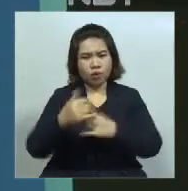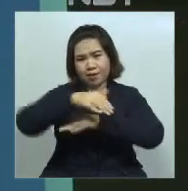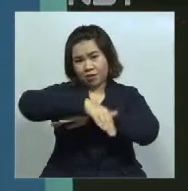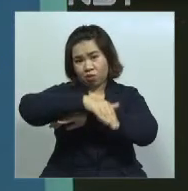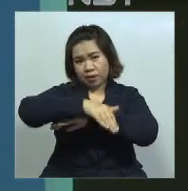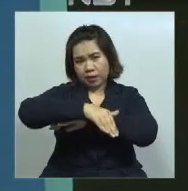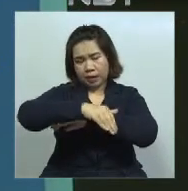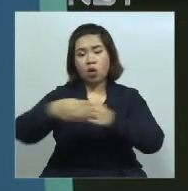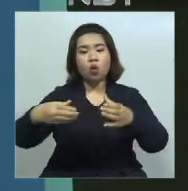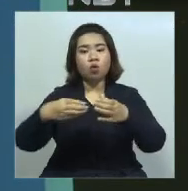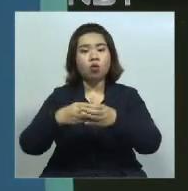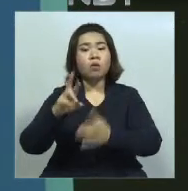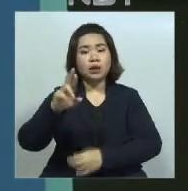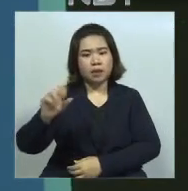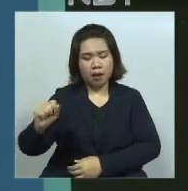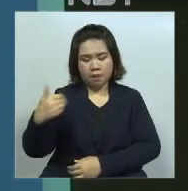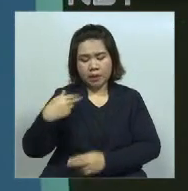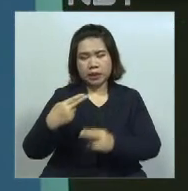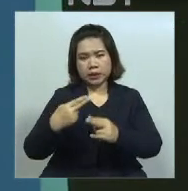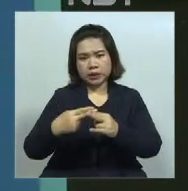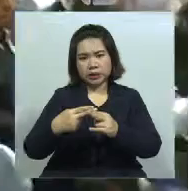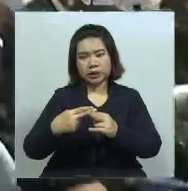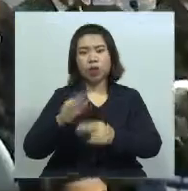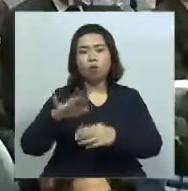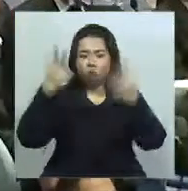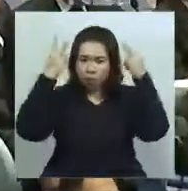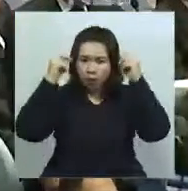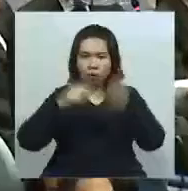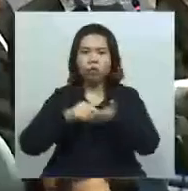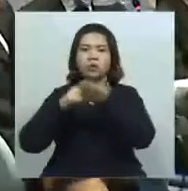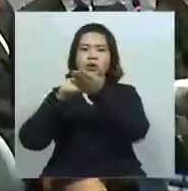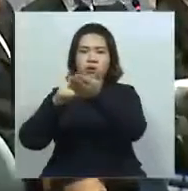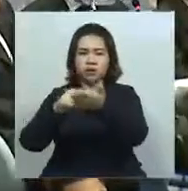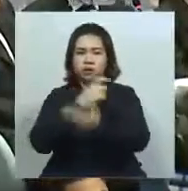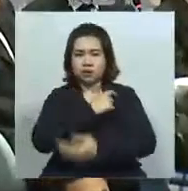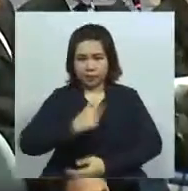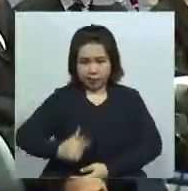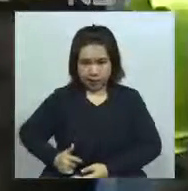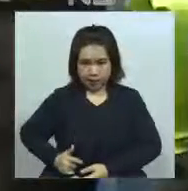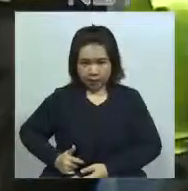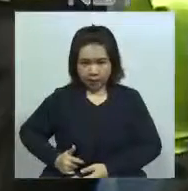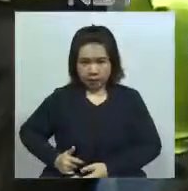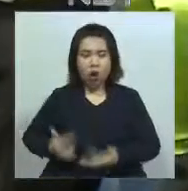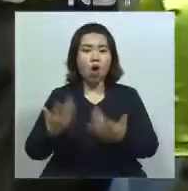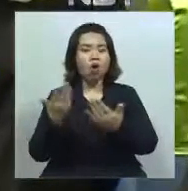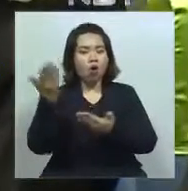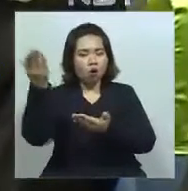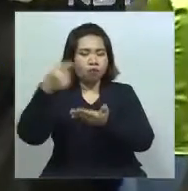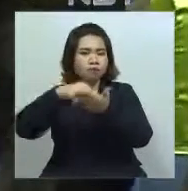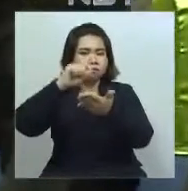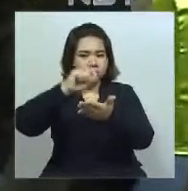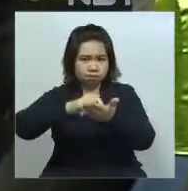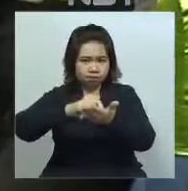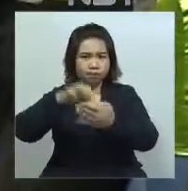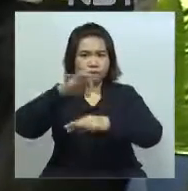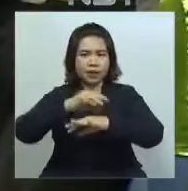ที่สภาผู้แทนราษฎรนั้นจะนำรายชื่อนายกรัฐมนตรีขึ้นทูลเกล้าทูลกระหม่อมเพื่อรอโปรดเกล้าโปรดกระหม่อมแต่งตั้งและเป็นหน้